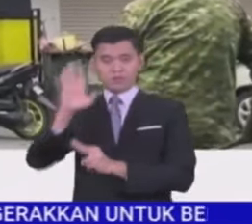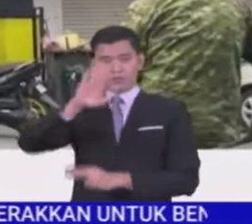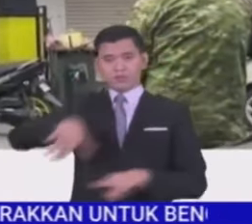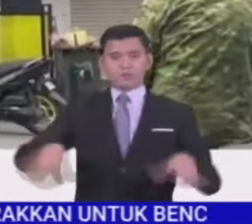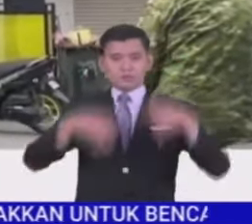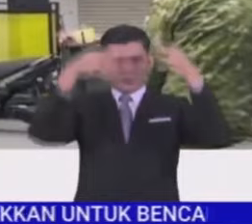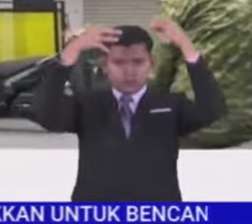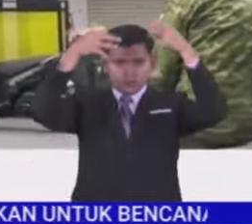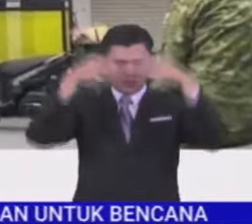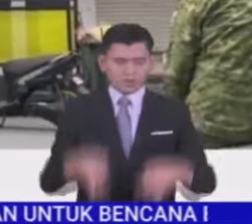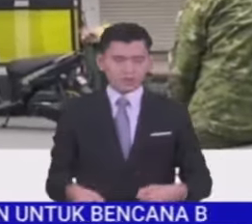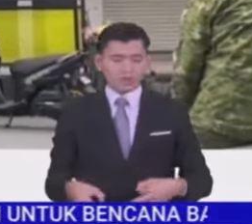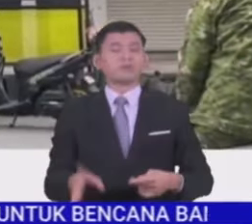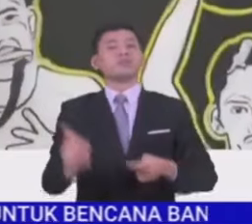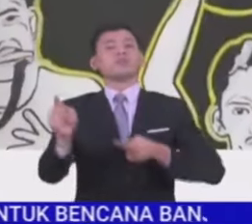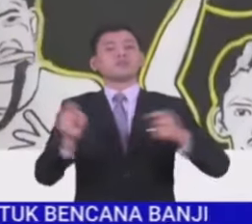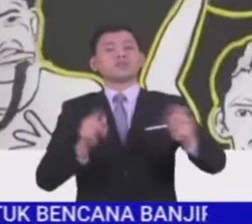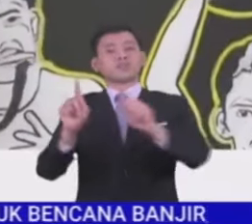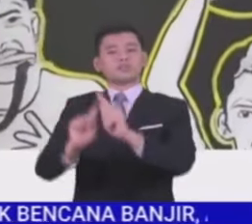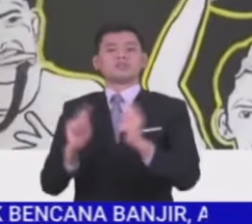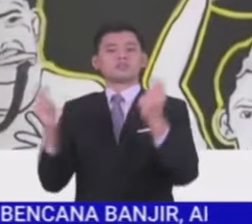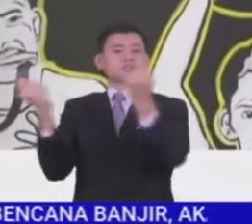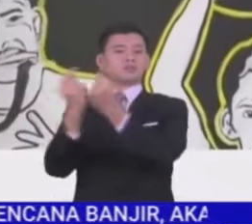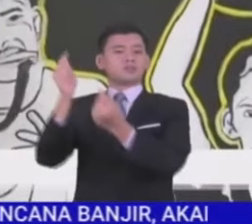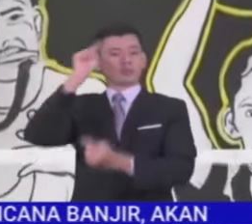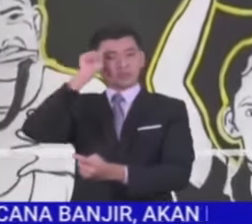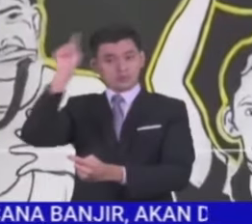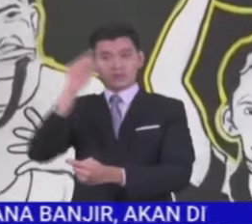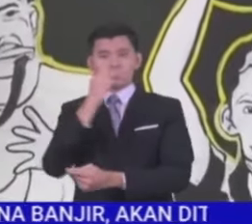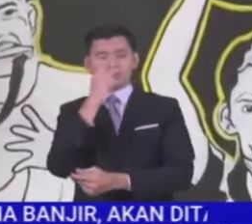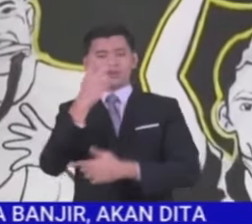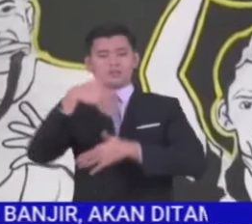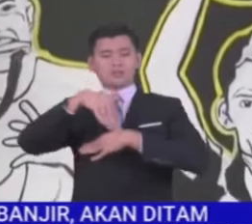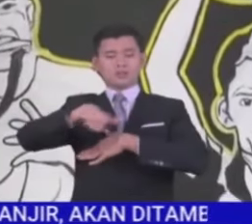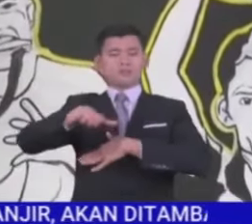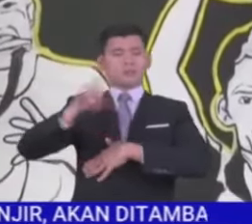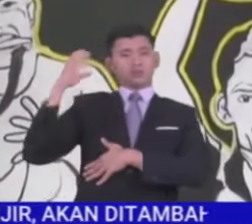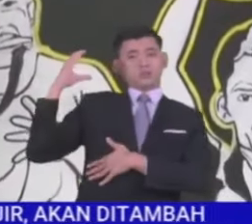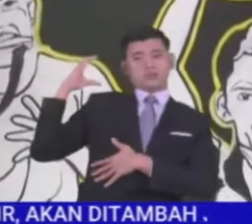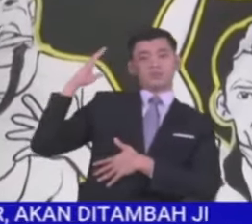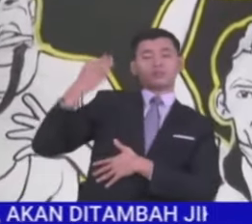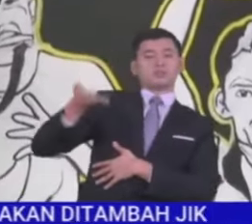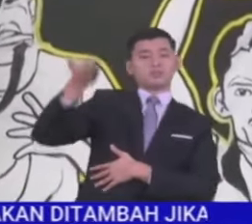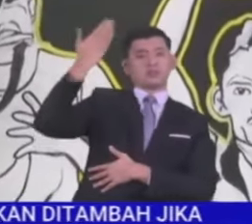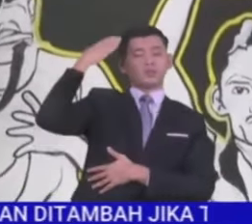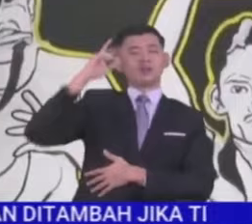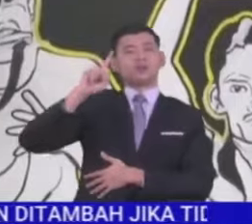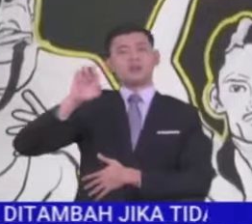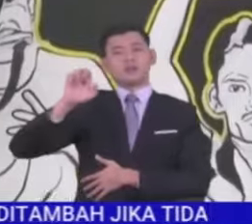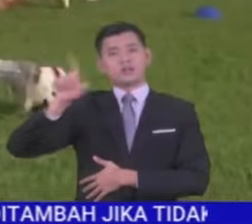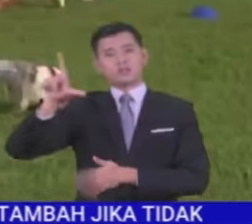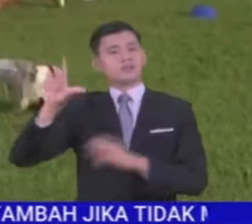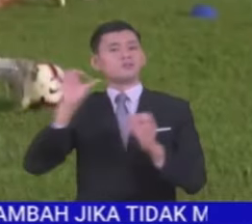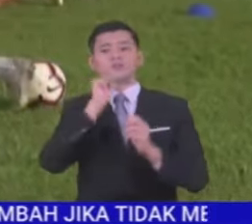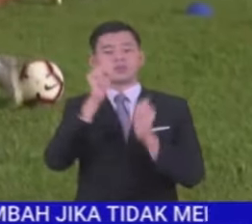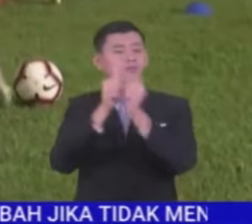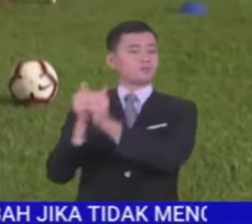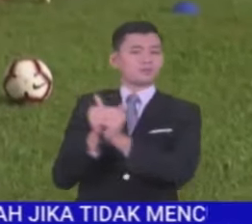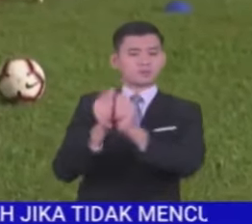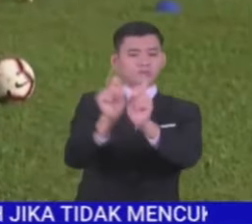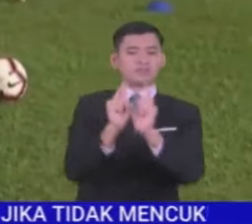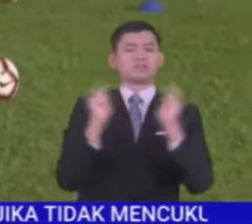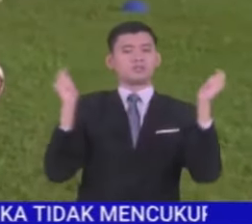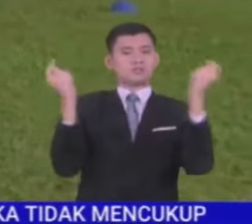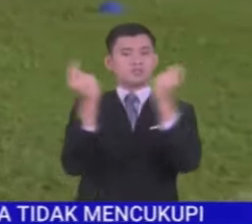mengenai pengendali skuad penyu itu bertiup kencang selepas terdahulu tidak lagi bersama pasukan